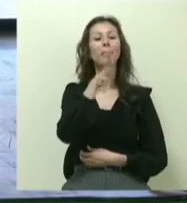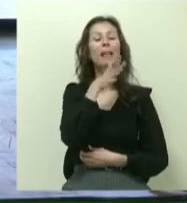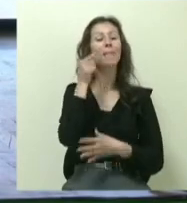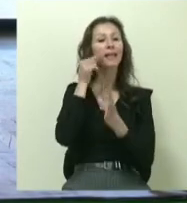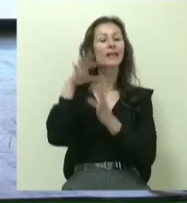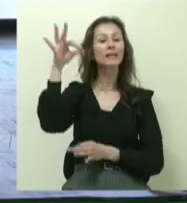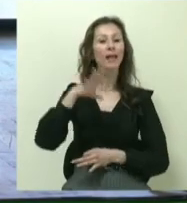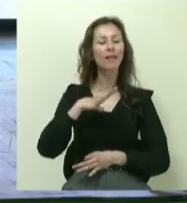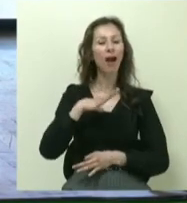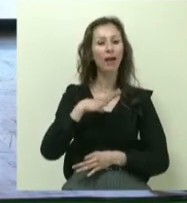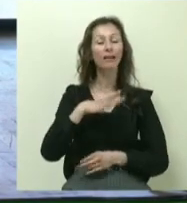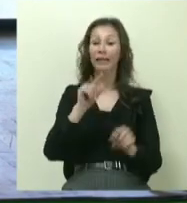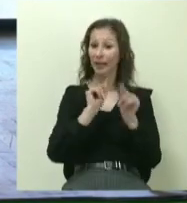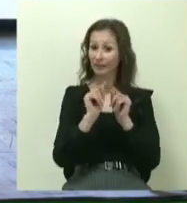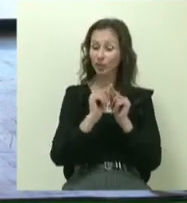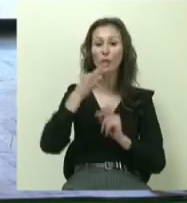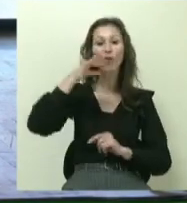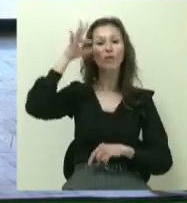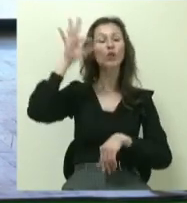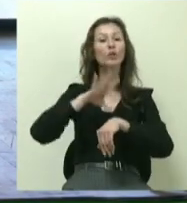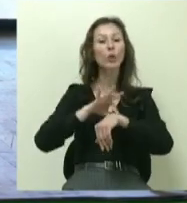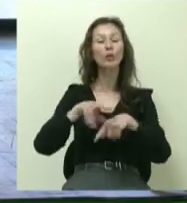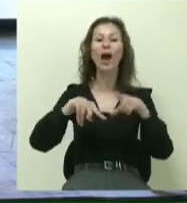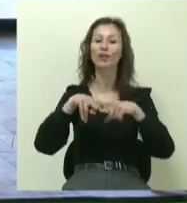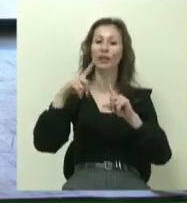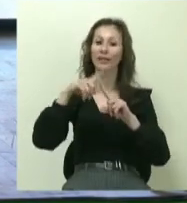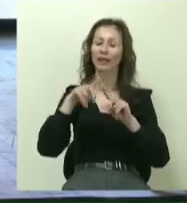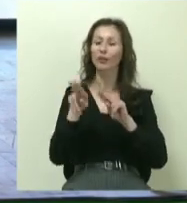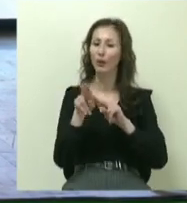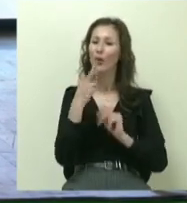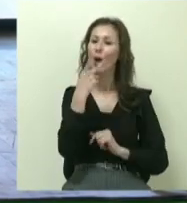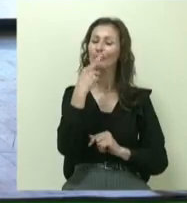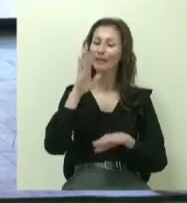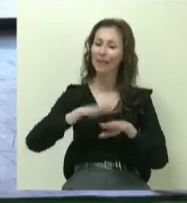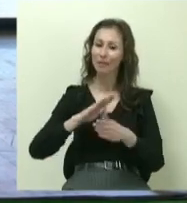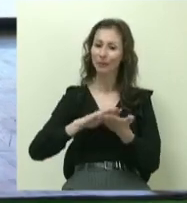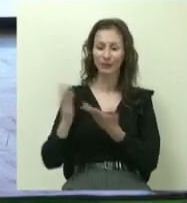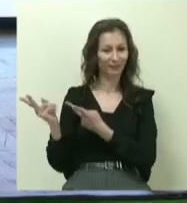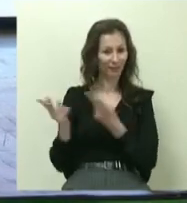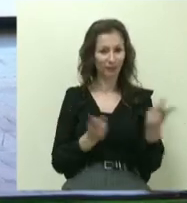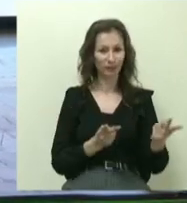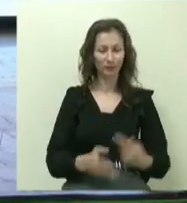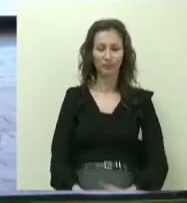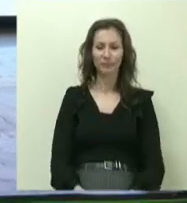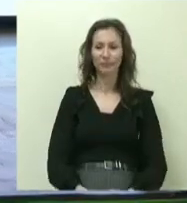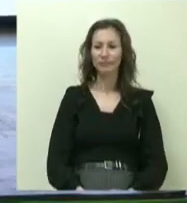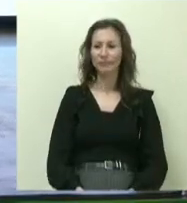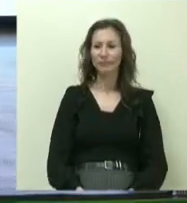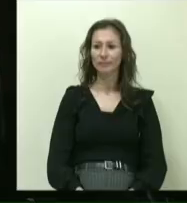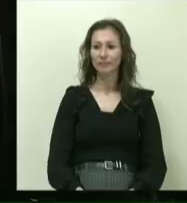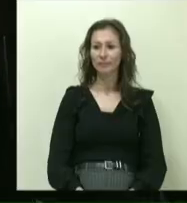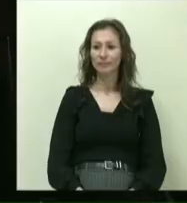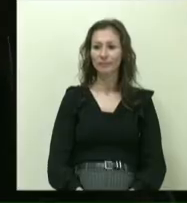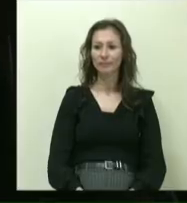insanı var sırada iktisatçı Profesör Doktor Ayça Tekin koruyu konuşmasını yapmak üzere sahneye davet ediyorum